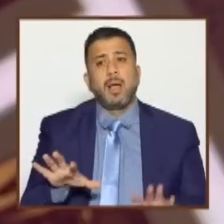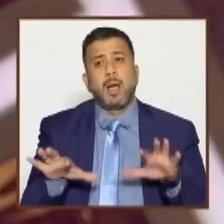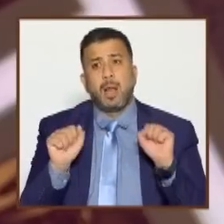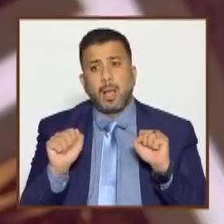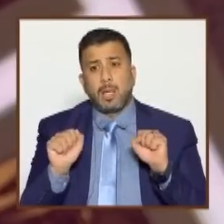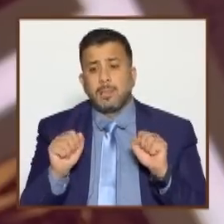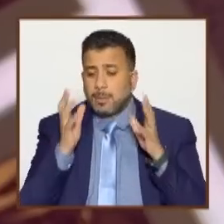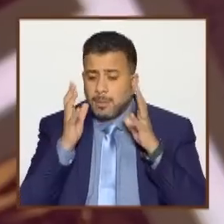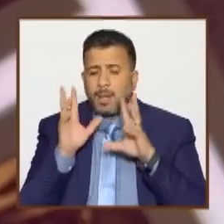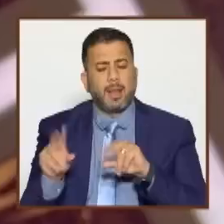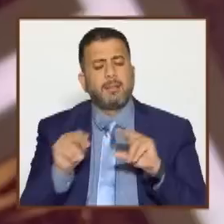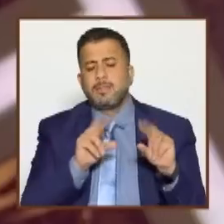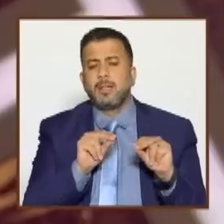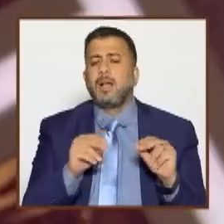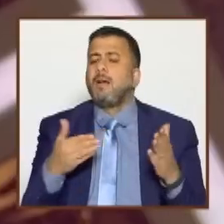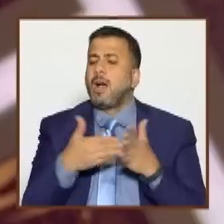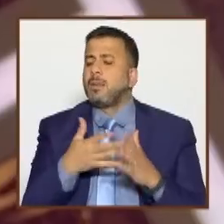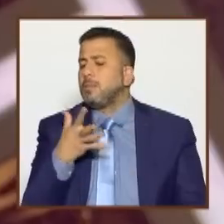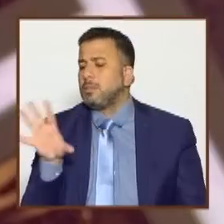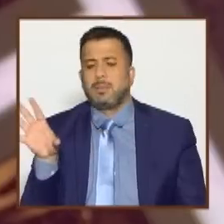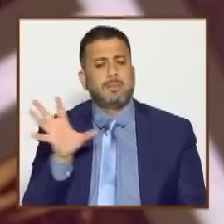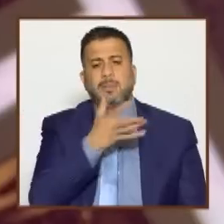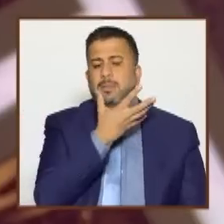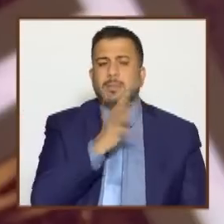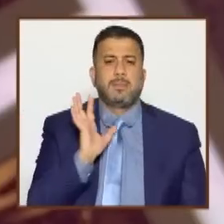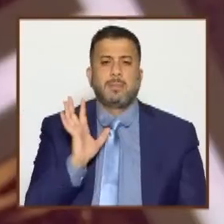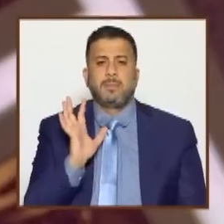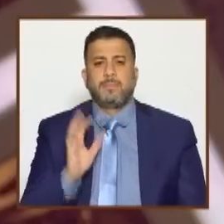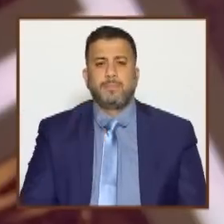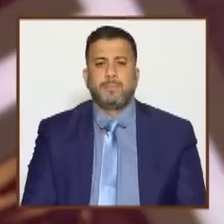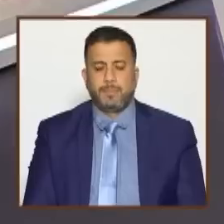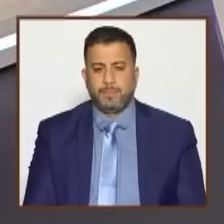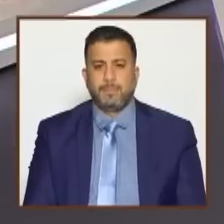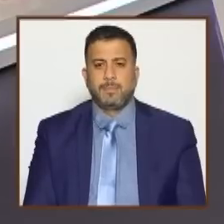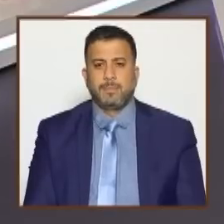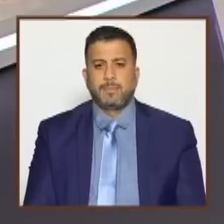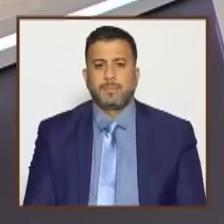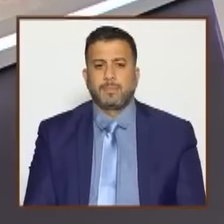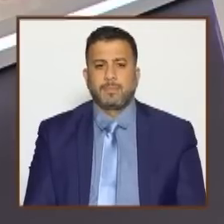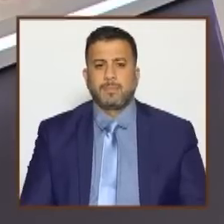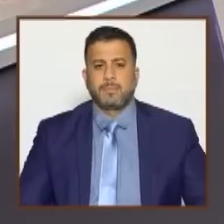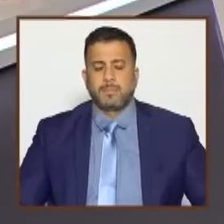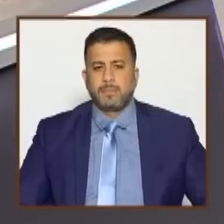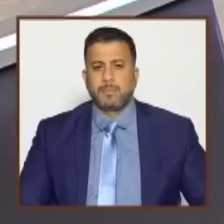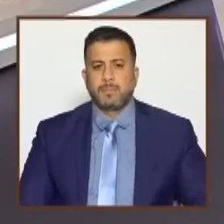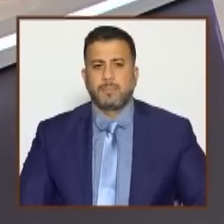من بقية الصلوات وهي الركعة الأخيرة بما فيها التشهد بارك الله فيك.